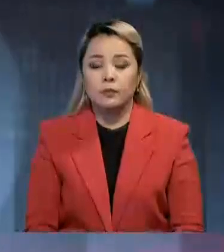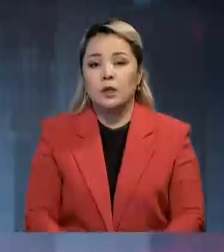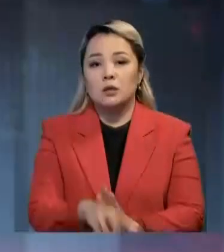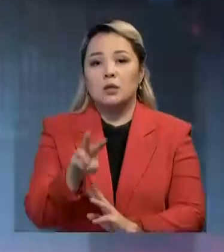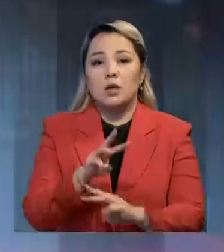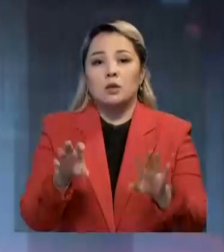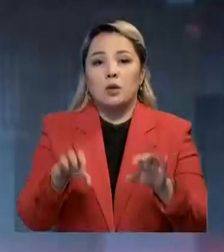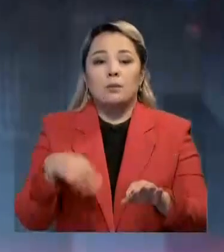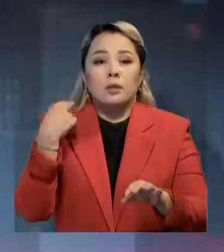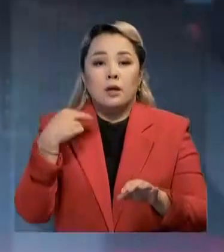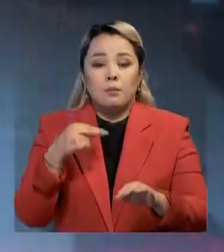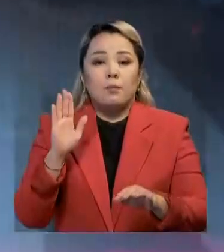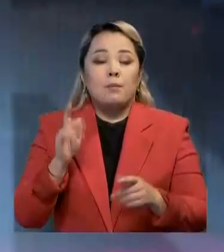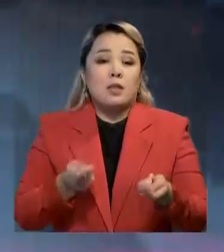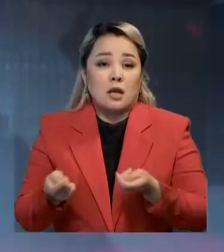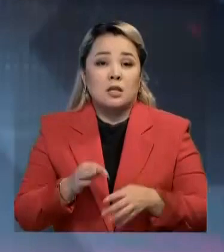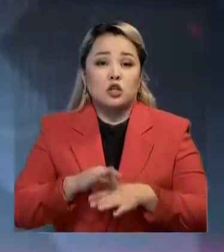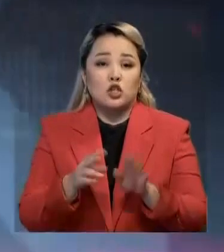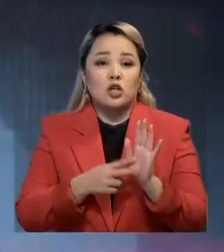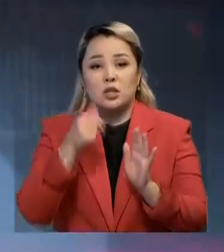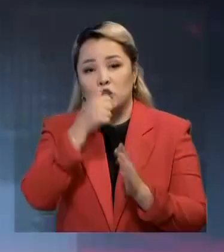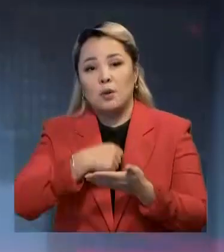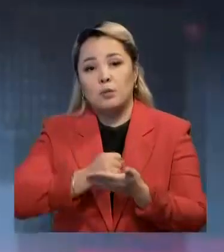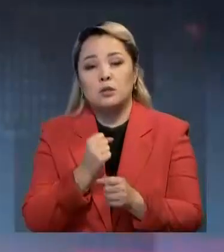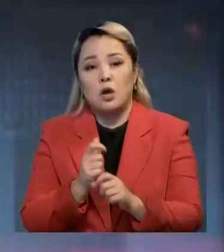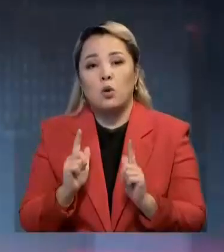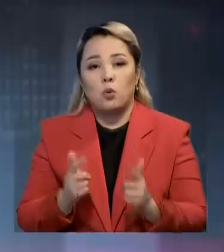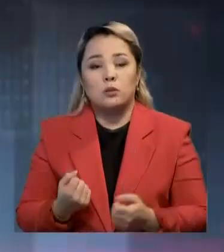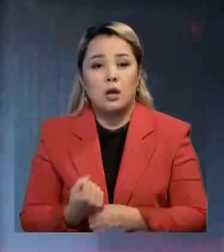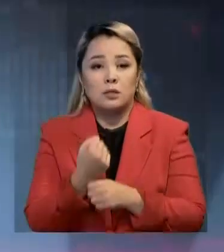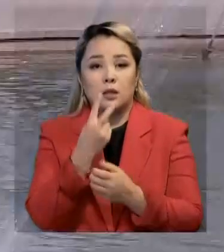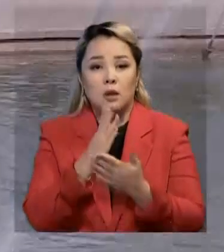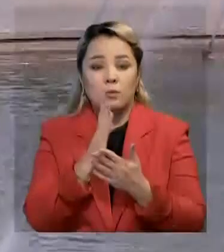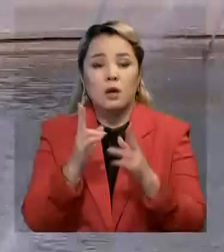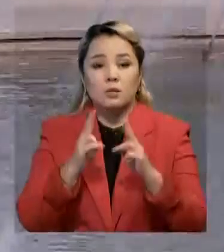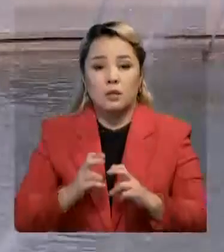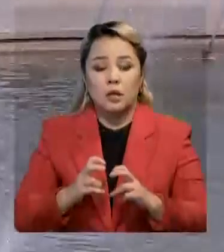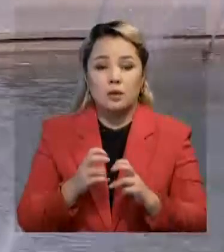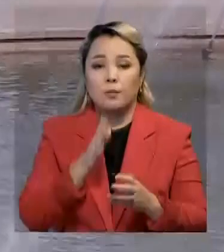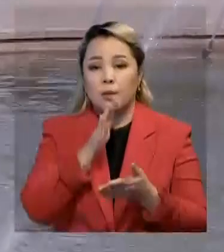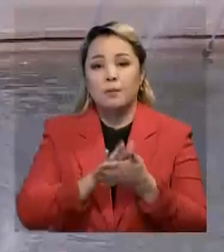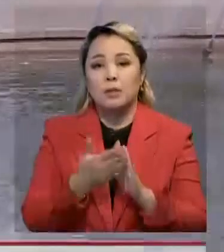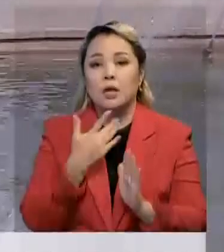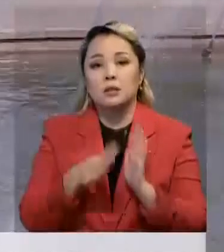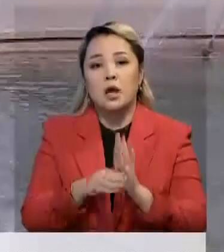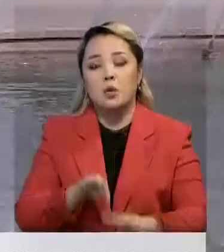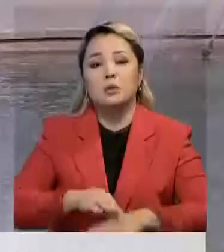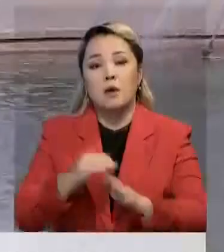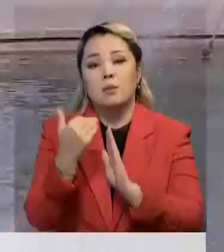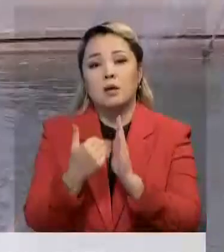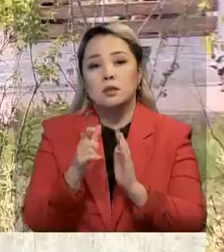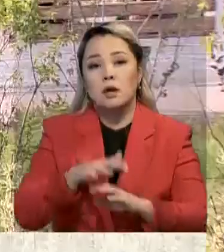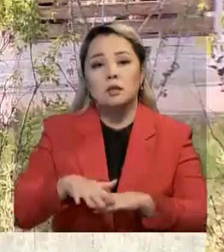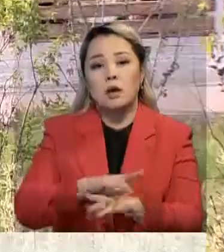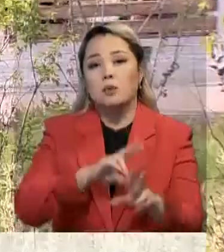Сенат төрағасы президент мандатын 7 жылға бекітуді қолдайды. Қарастырылып отырған мерзім сайлау алдындағы бағдарламаны іске асырып, халыққа